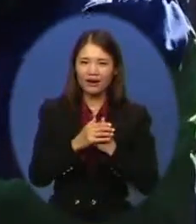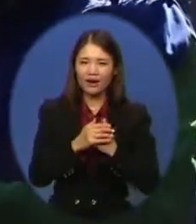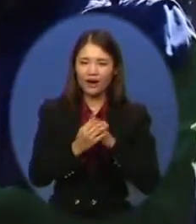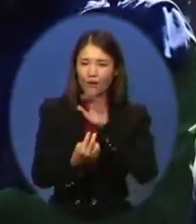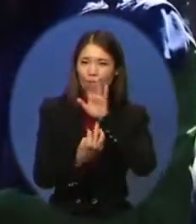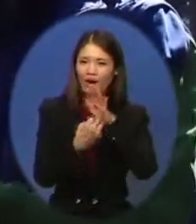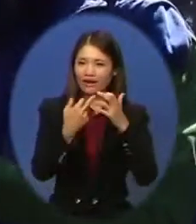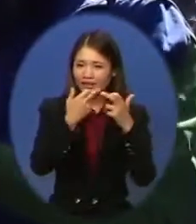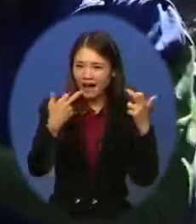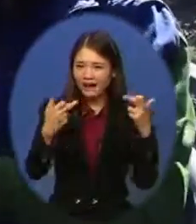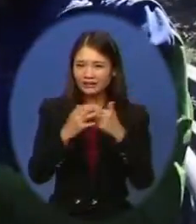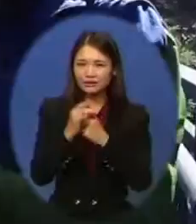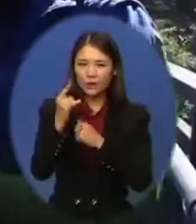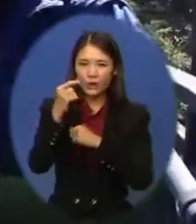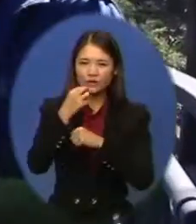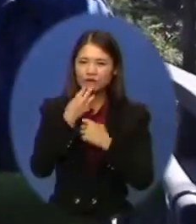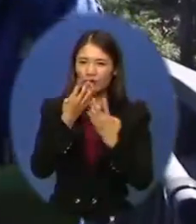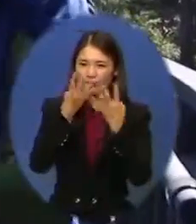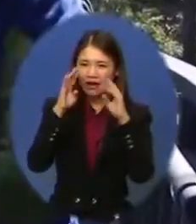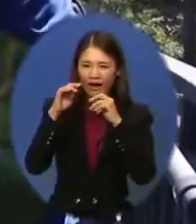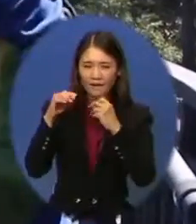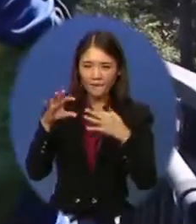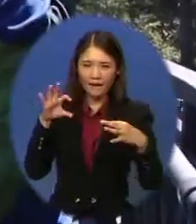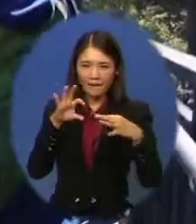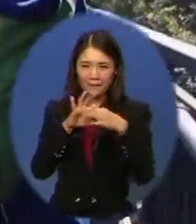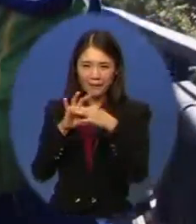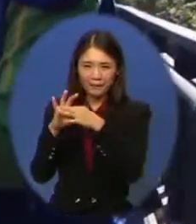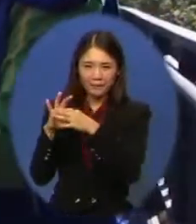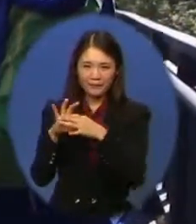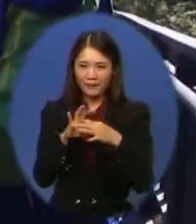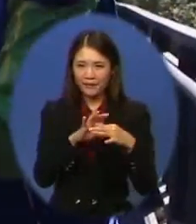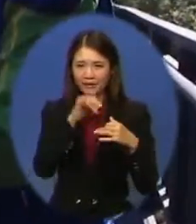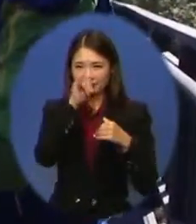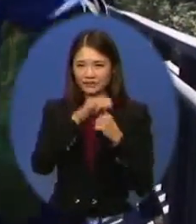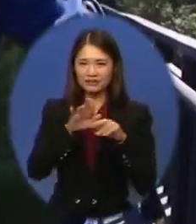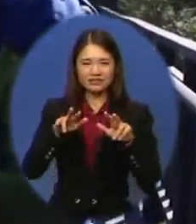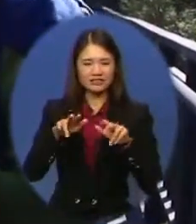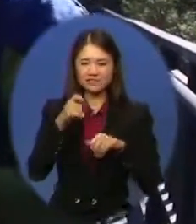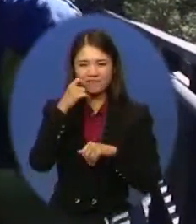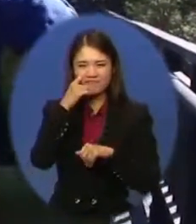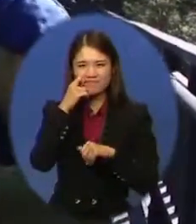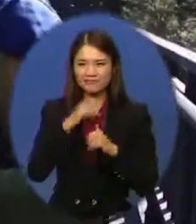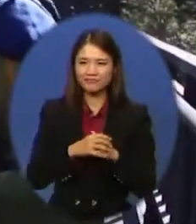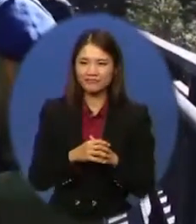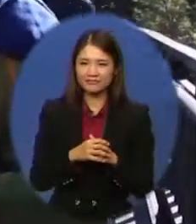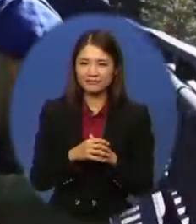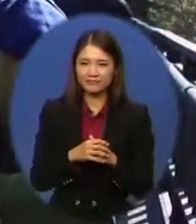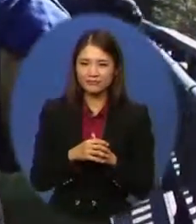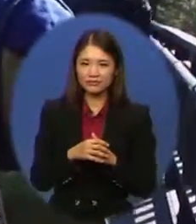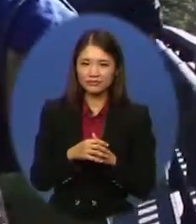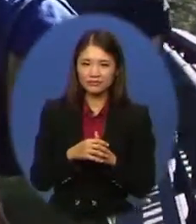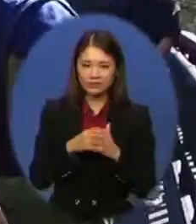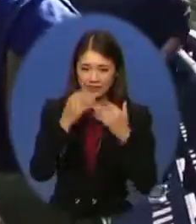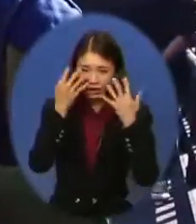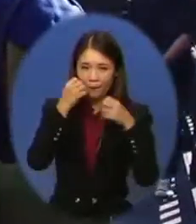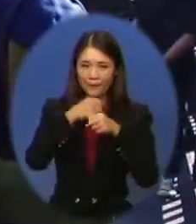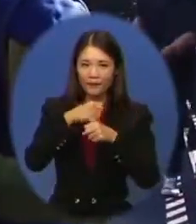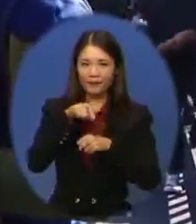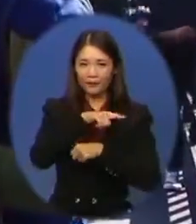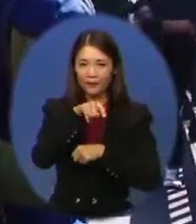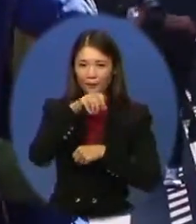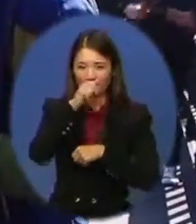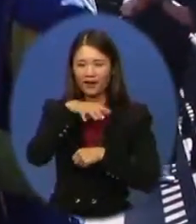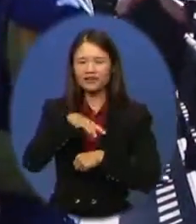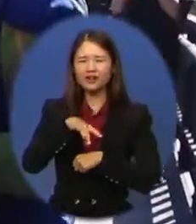해서 서울대 뒤로 내려오랬죠. 근데 지금 못 다니지 이제. 지금이야 못 다니는 거지. 그래, 이거 생겨서 많이 좀 좋네요. 편하세요.